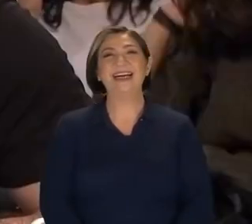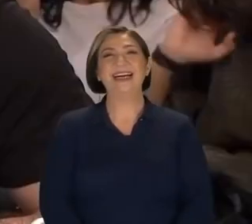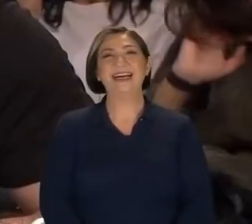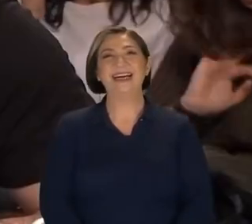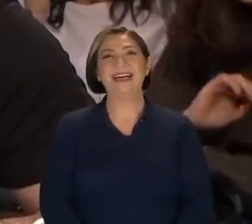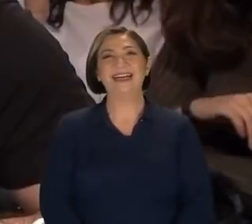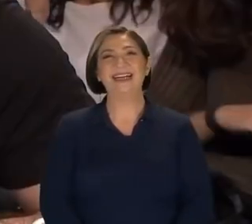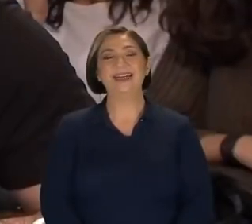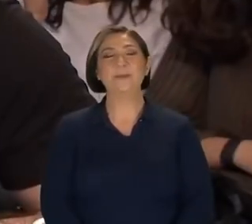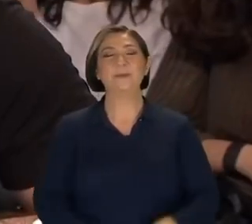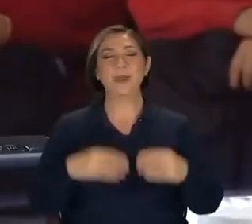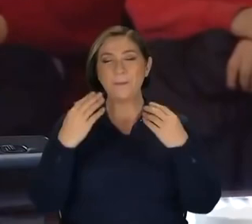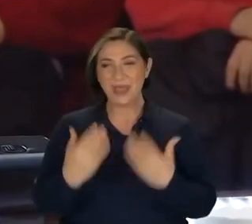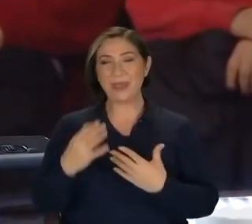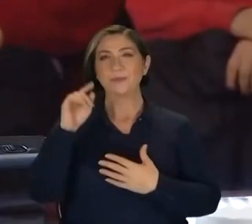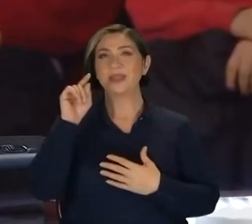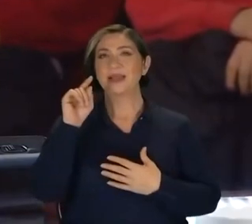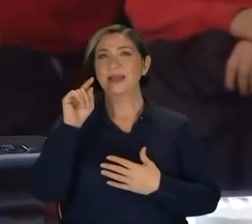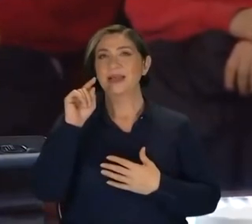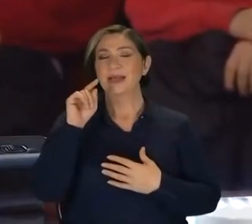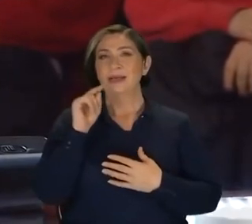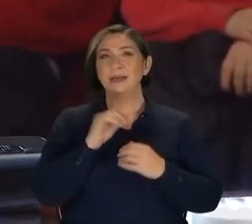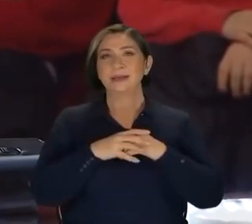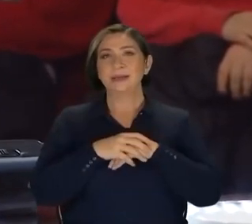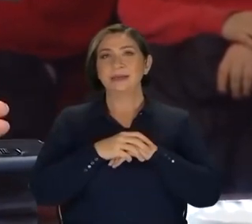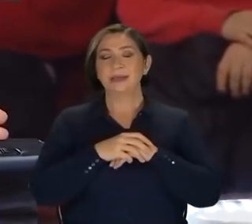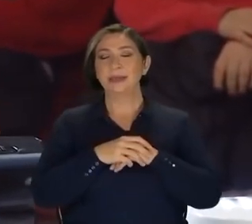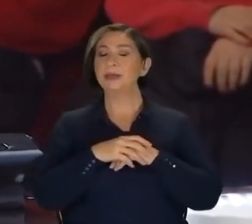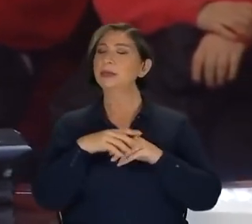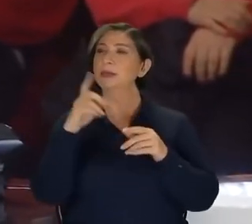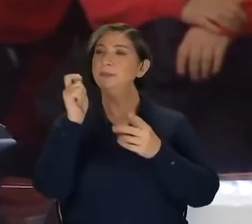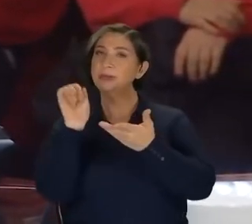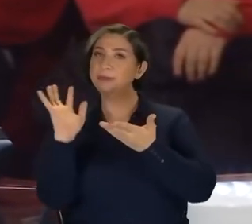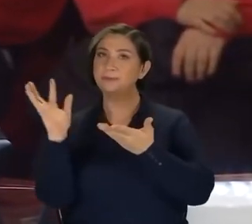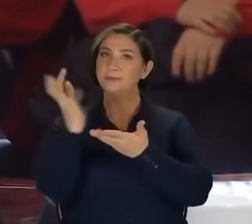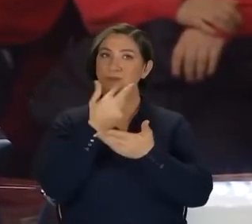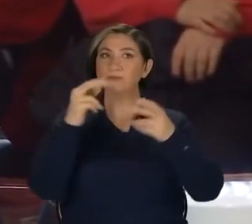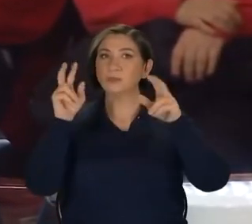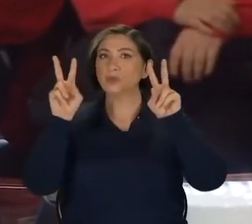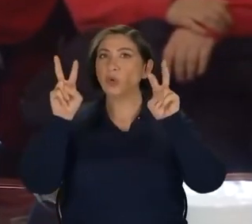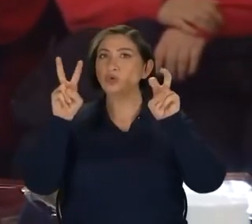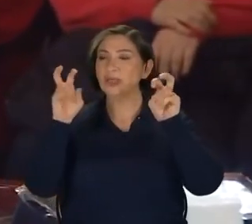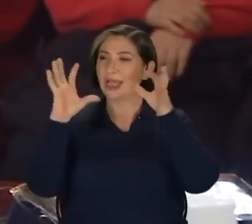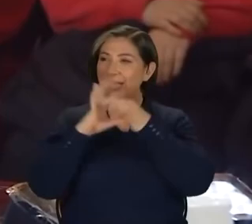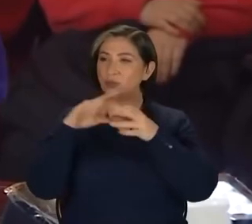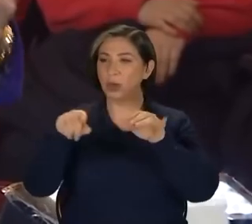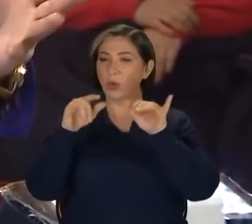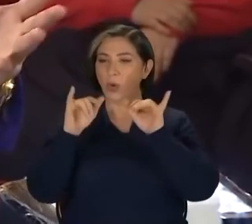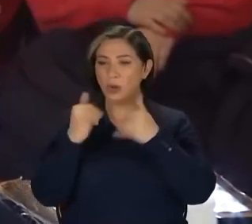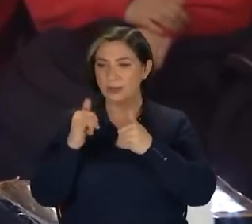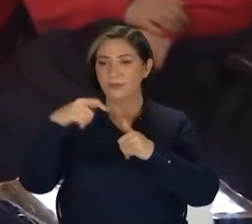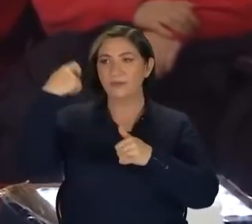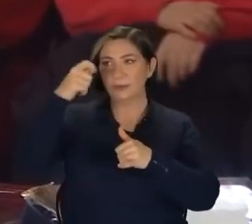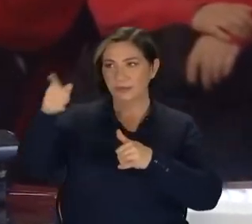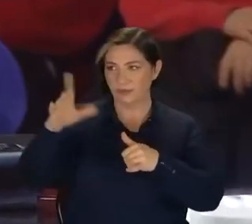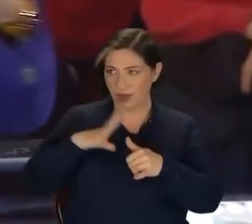Peki. Bu... şimdi şu... Gişe meselesine, gişe meselesiyle ilgili şu anda oynadığım işte senin